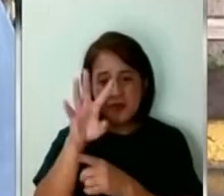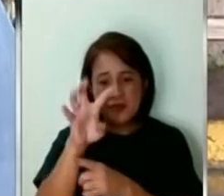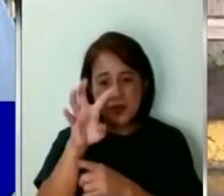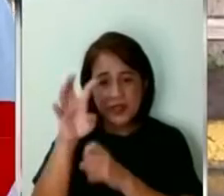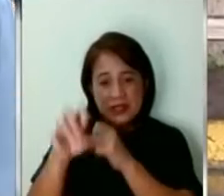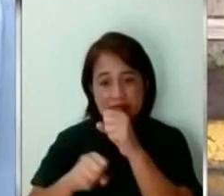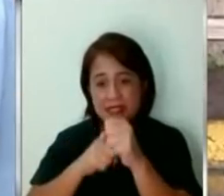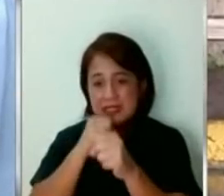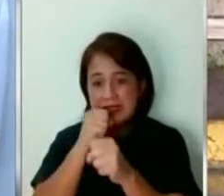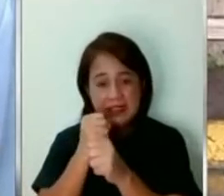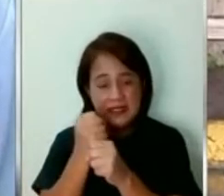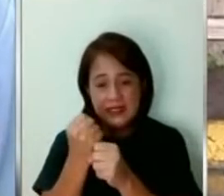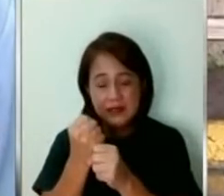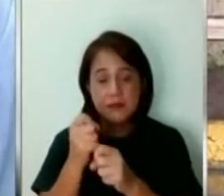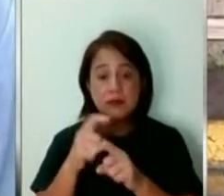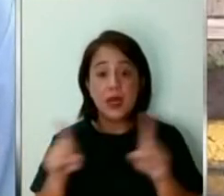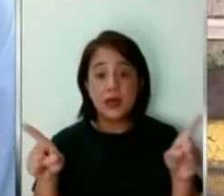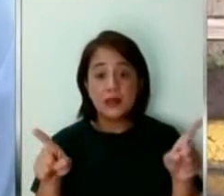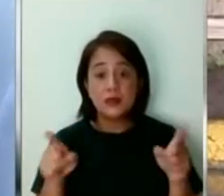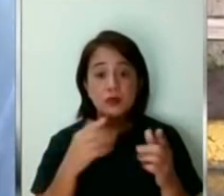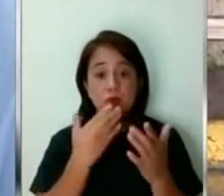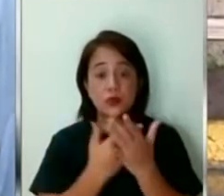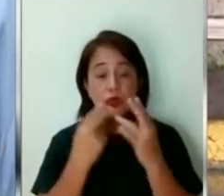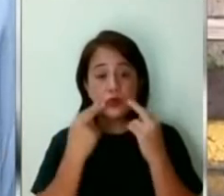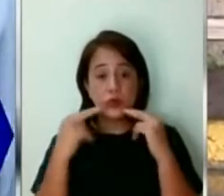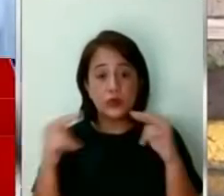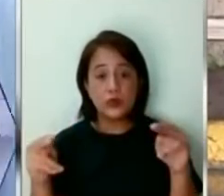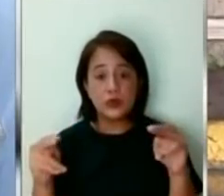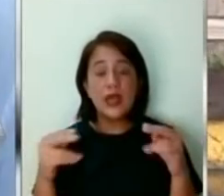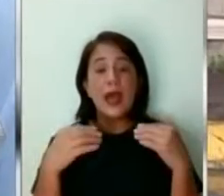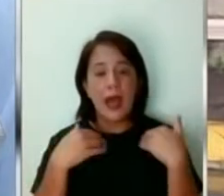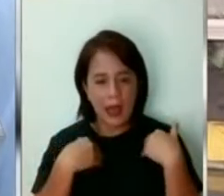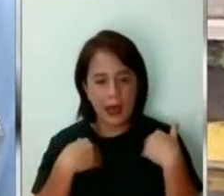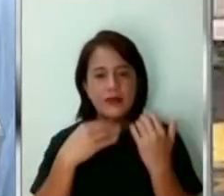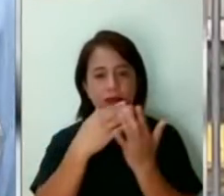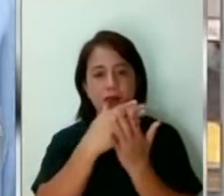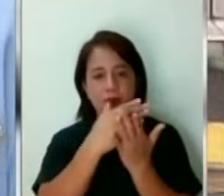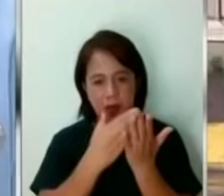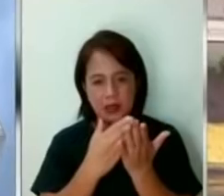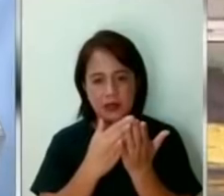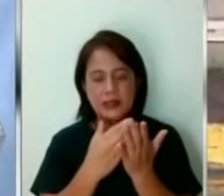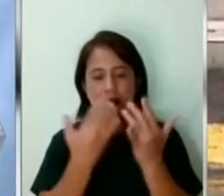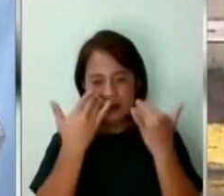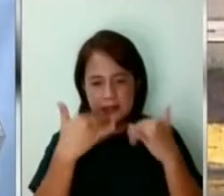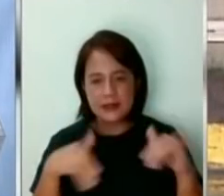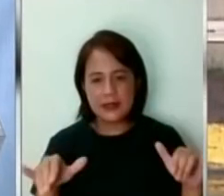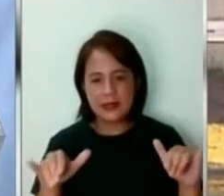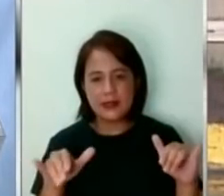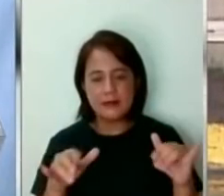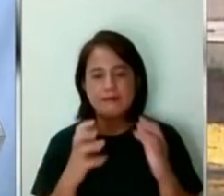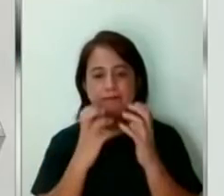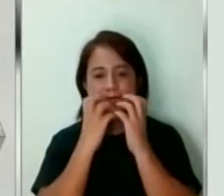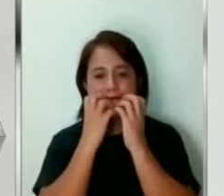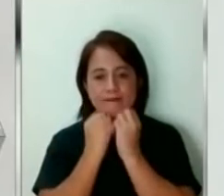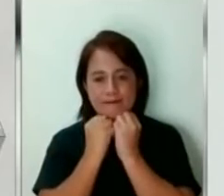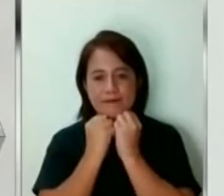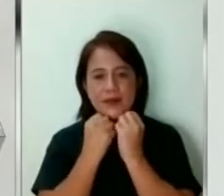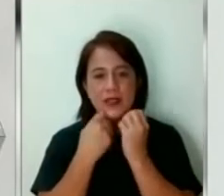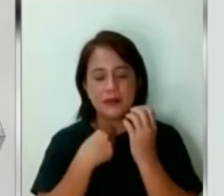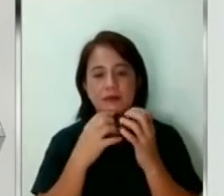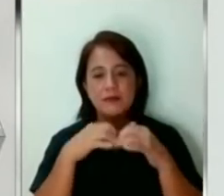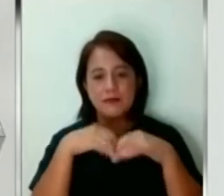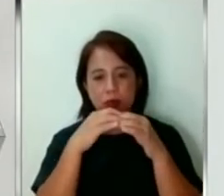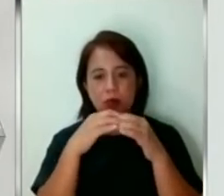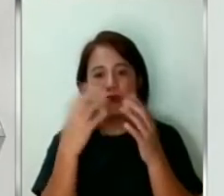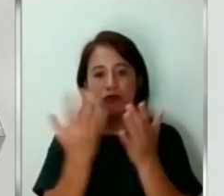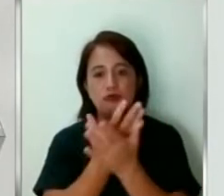the good news is, mayroong mga bahagi na natira na pwede namin gamitin para sa pagpagawa uli ng panibagong image